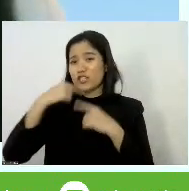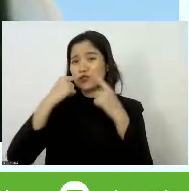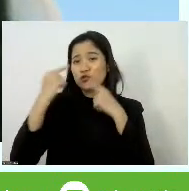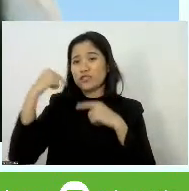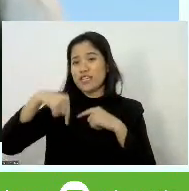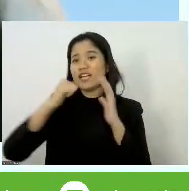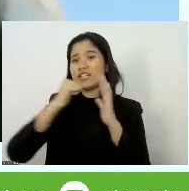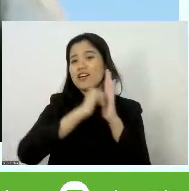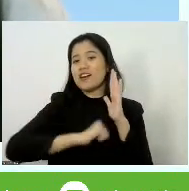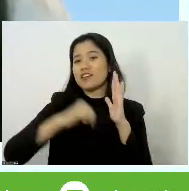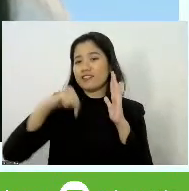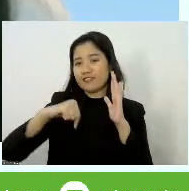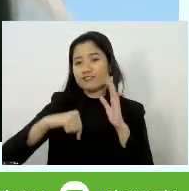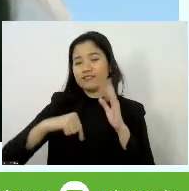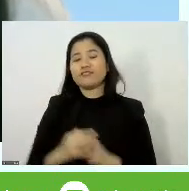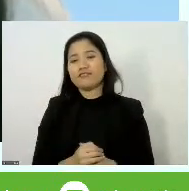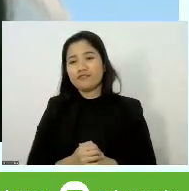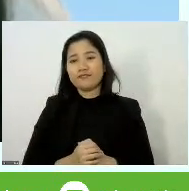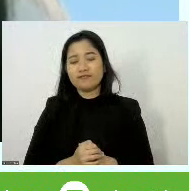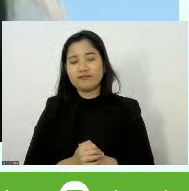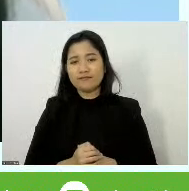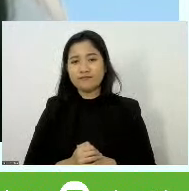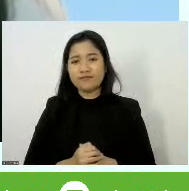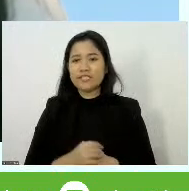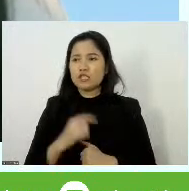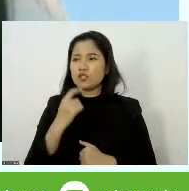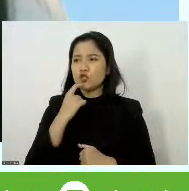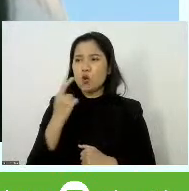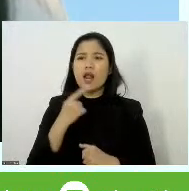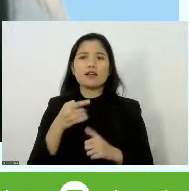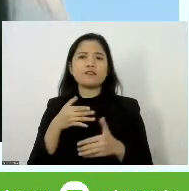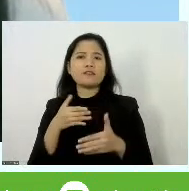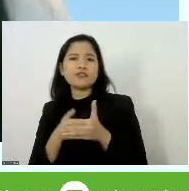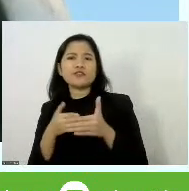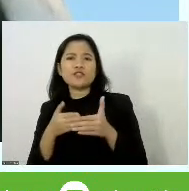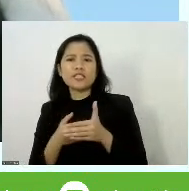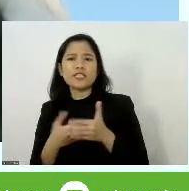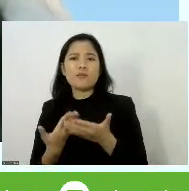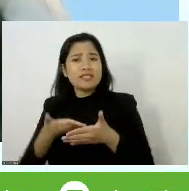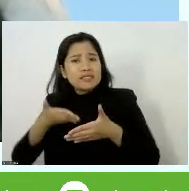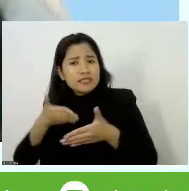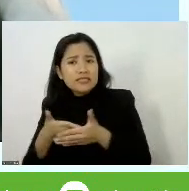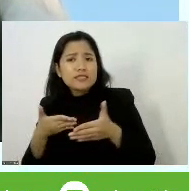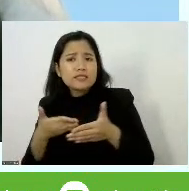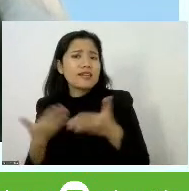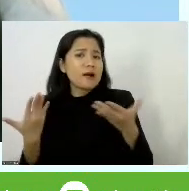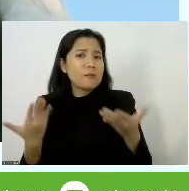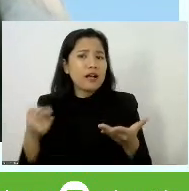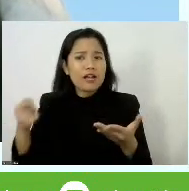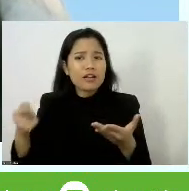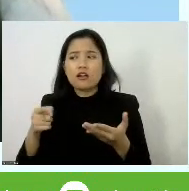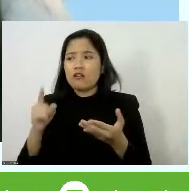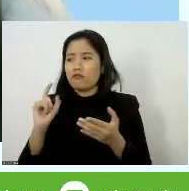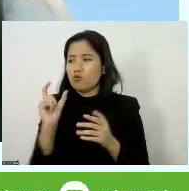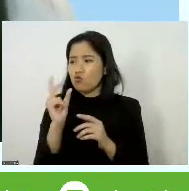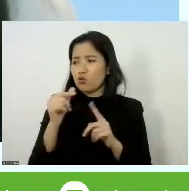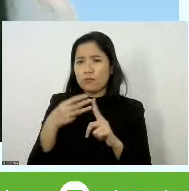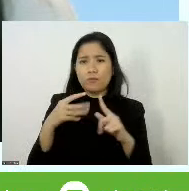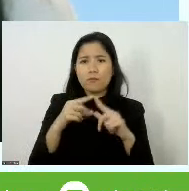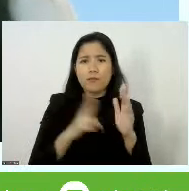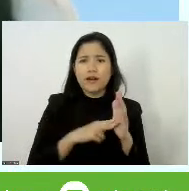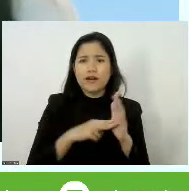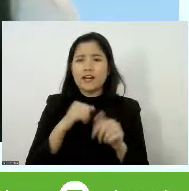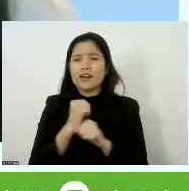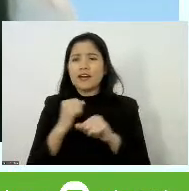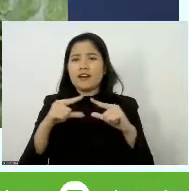baik-baik Baik Nah kalau ngomongin memang kesulitan nih calon siapa aja dengan dengan menjadi Urban gardener kira-kira